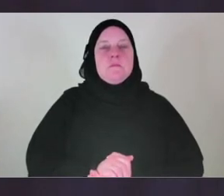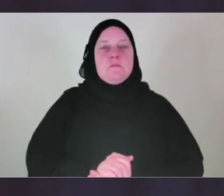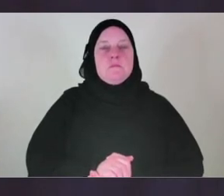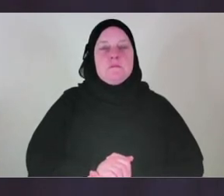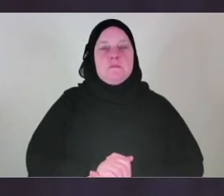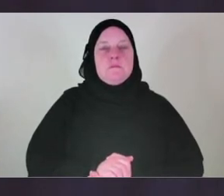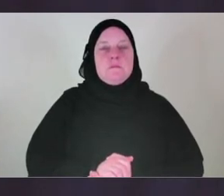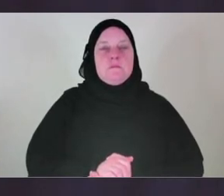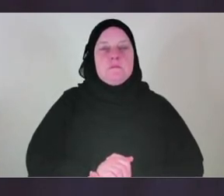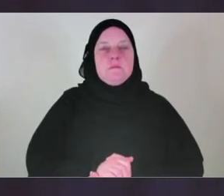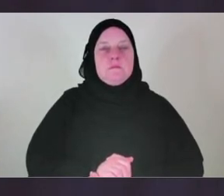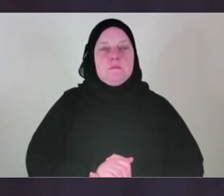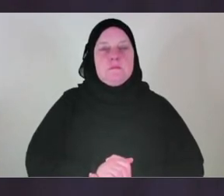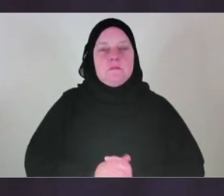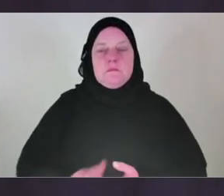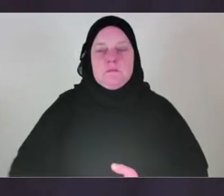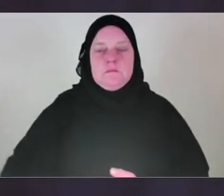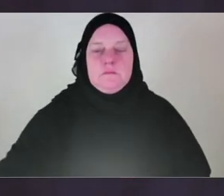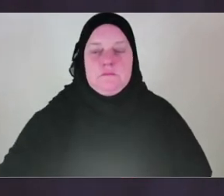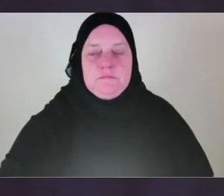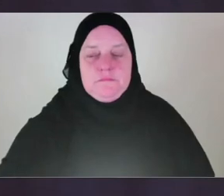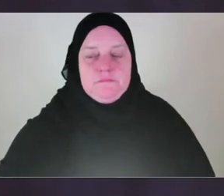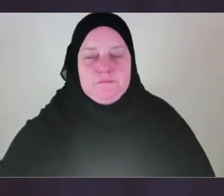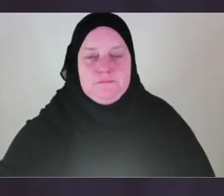من الشيطان اللعين الرجيم